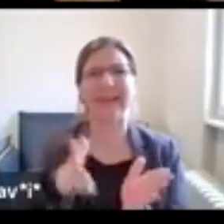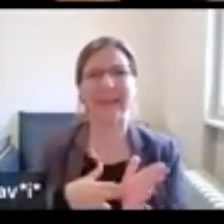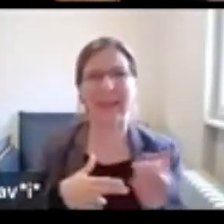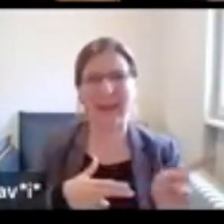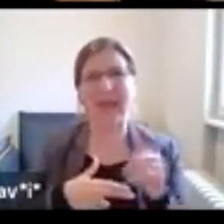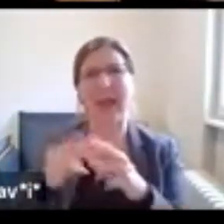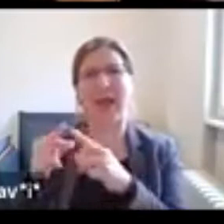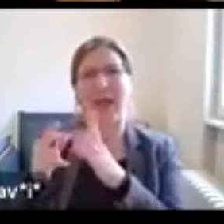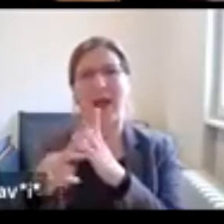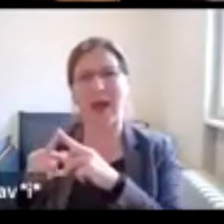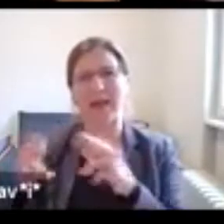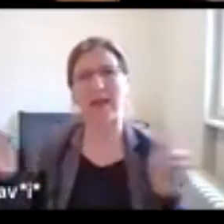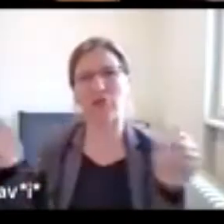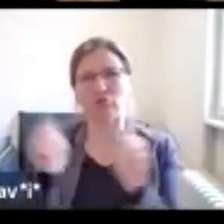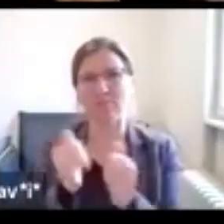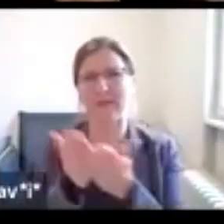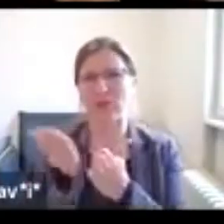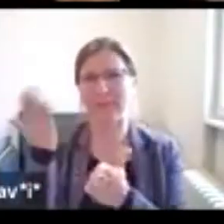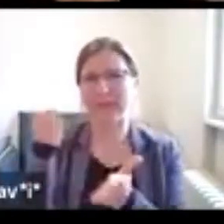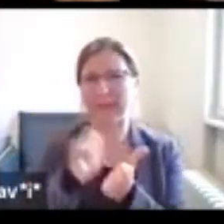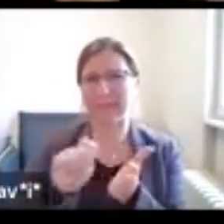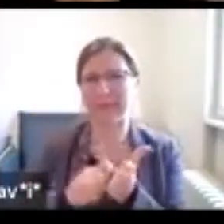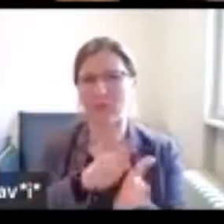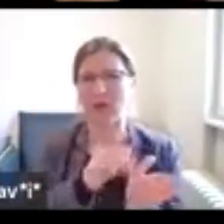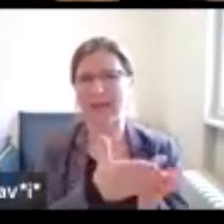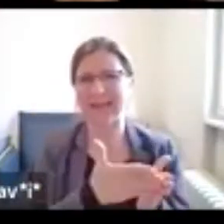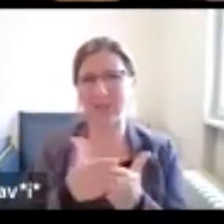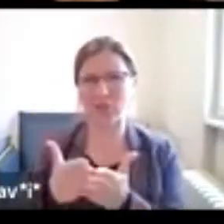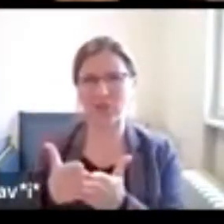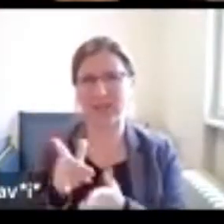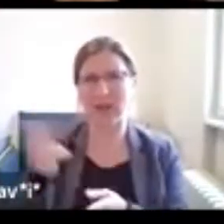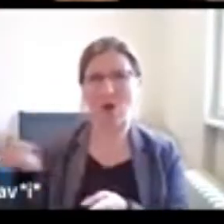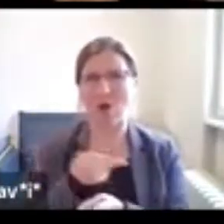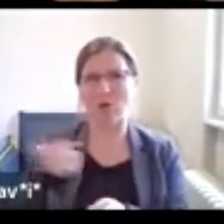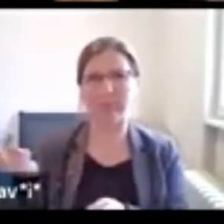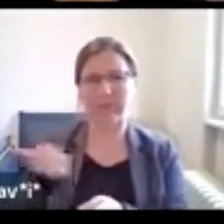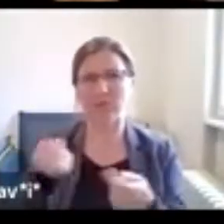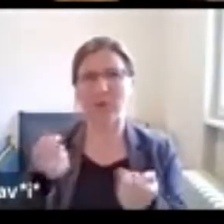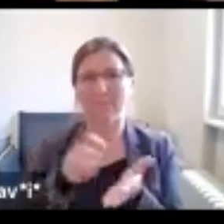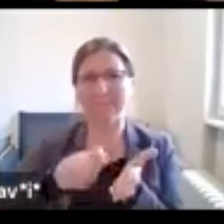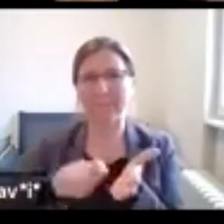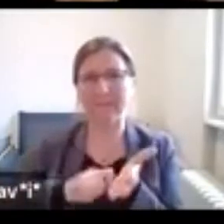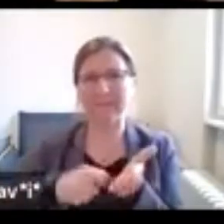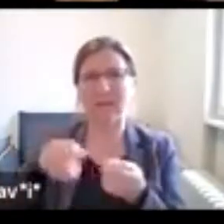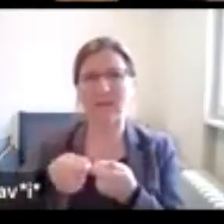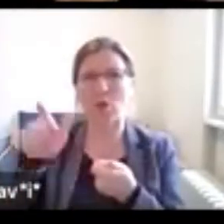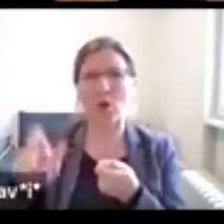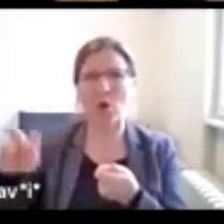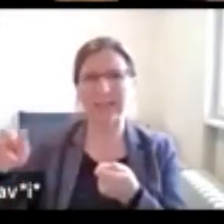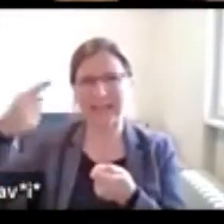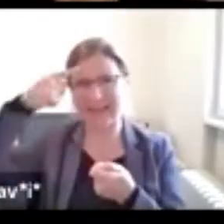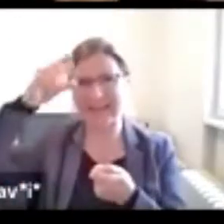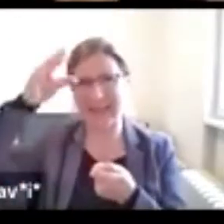sada podijelile. Zajedno su odradile tekst vezan za osobe s intelektualnim teškoćama i za osobe sa kroničnim